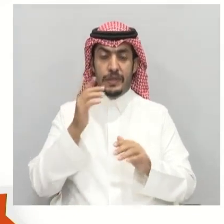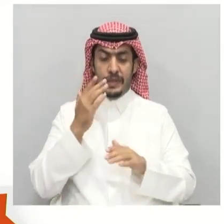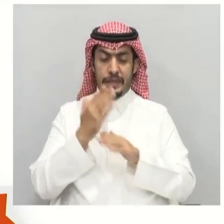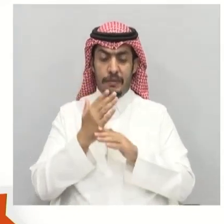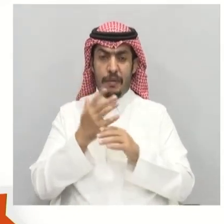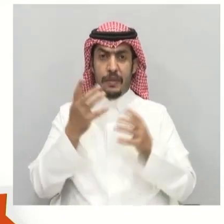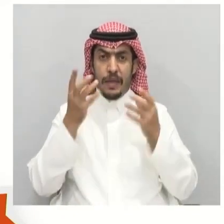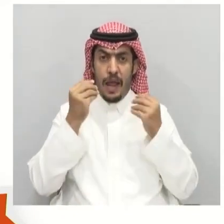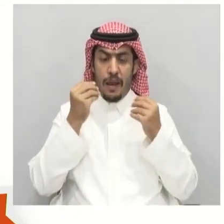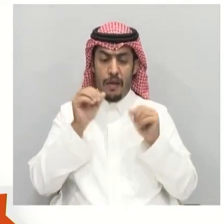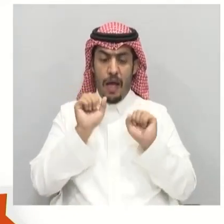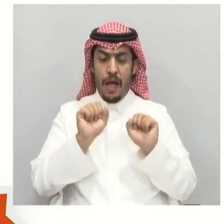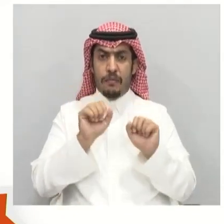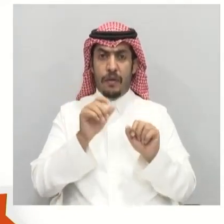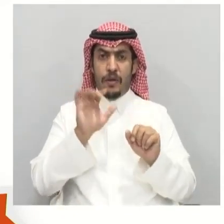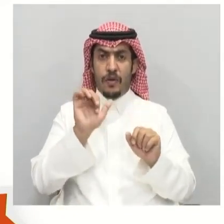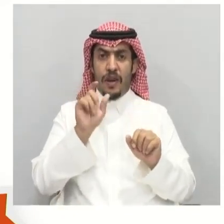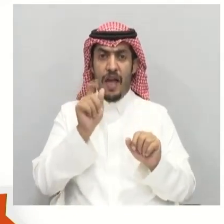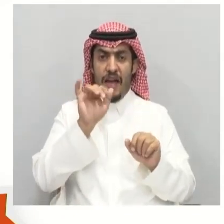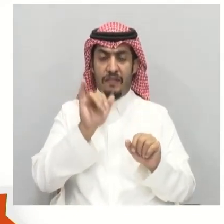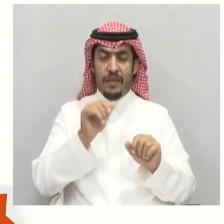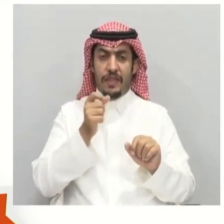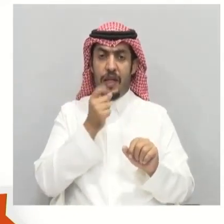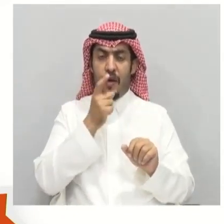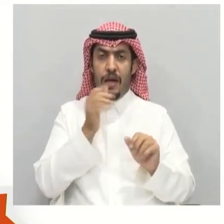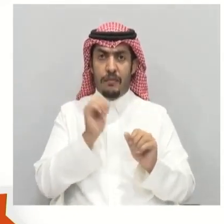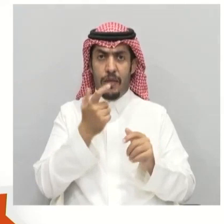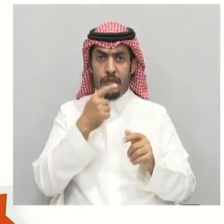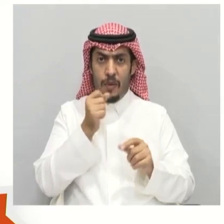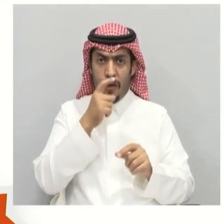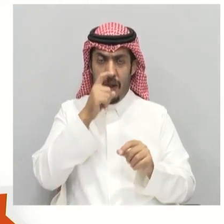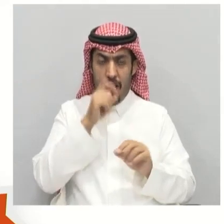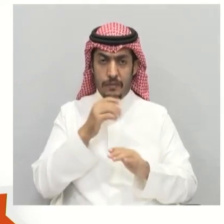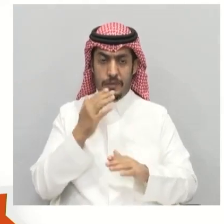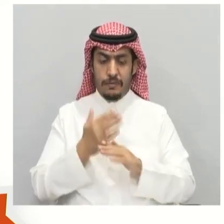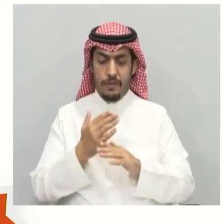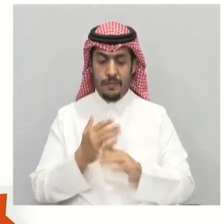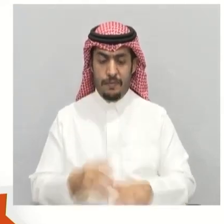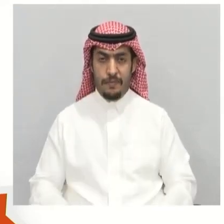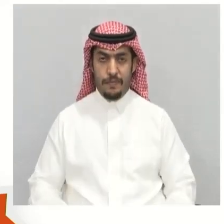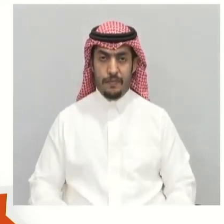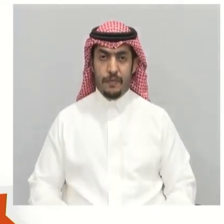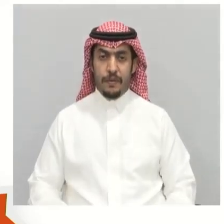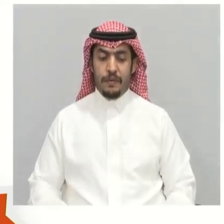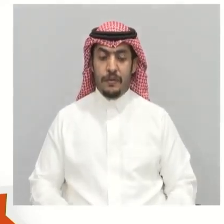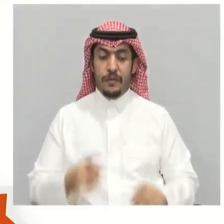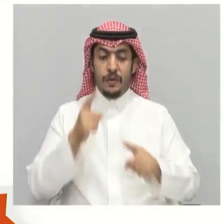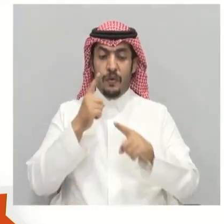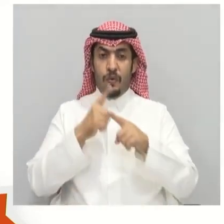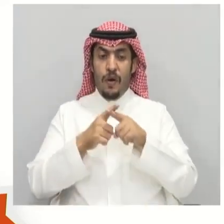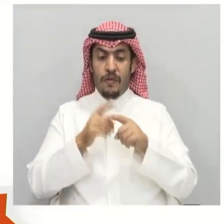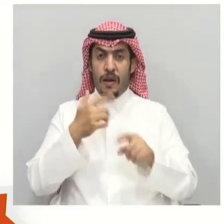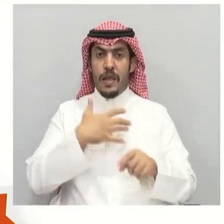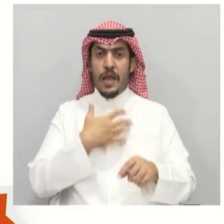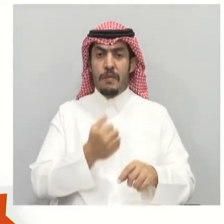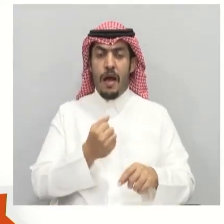نتعلم ما ينافي التوحيد كما اخبرناكم قبل قليل وقلنا لكم ان الكفر الاكبر هو عدم